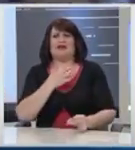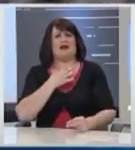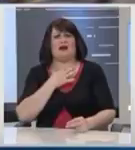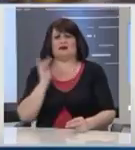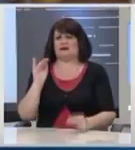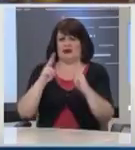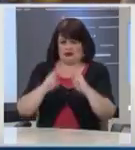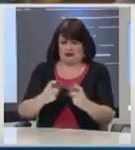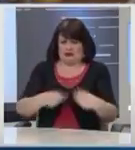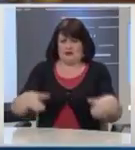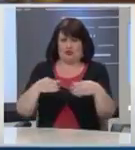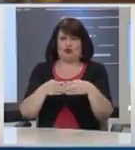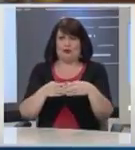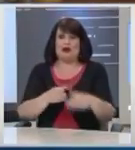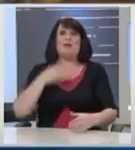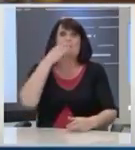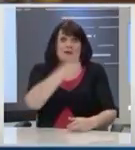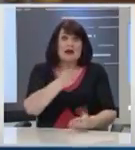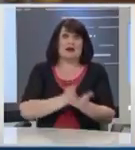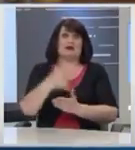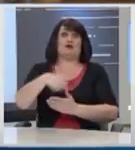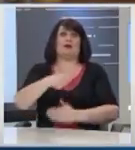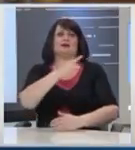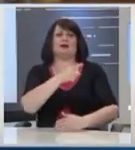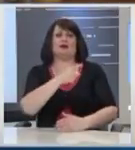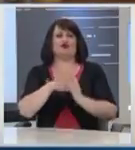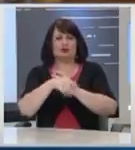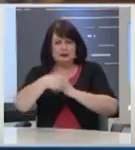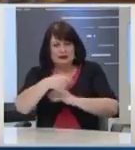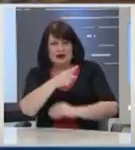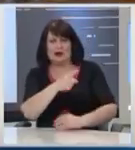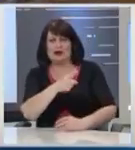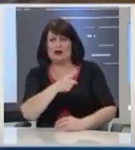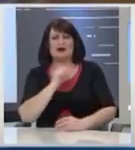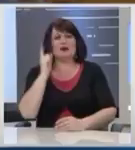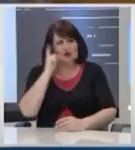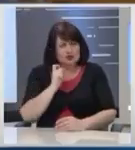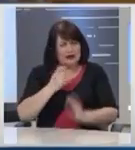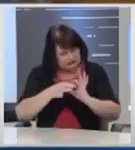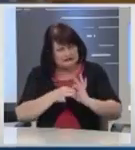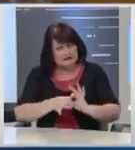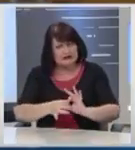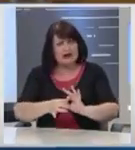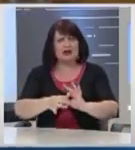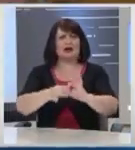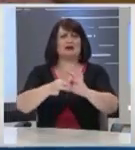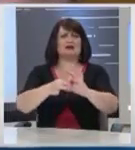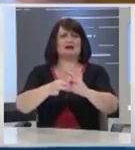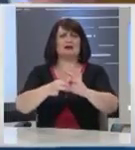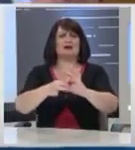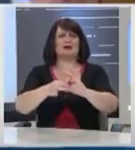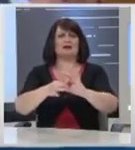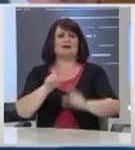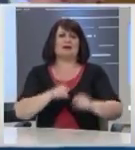Εξεταστική Επιτροπή στη Βουλή, πηγαίνετε στη δικαιοσύνη, η διαδικασία δικαστική είναι σε εξέλιξη, δεν μπορεί αλλά κάρτ να